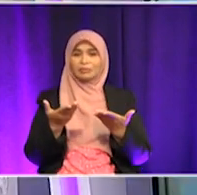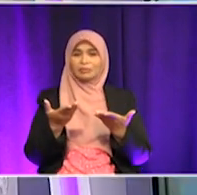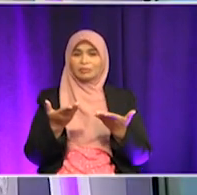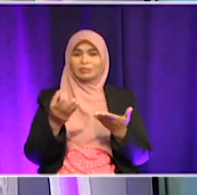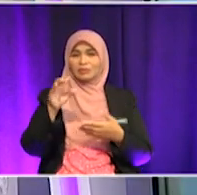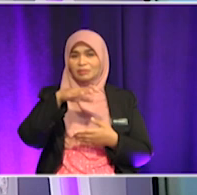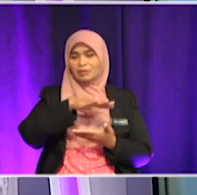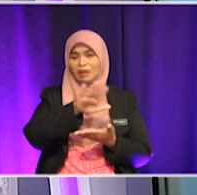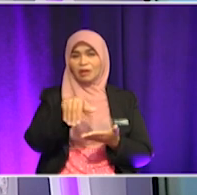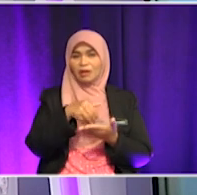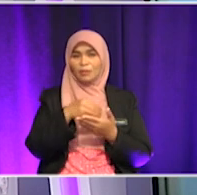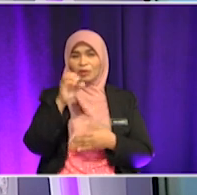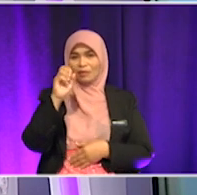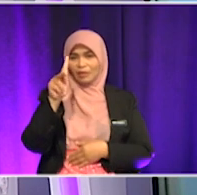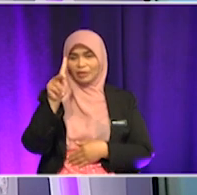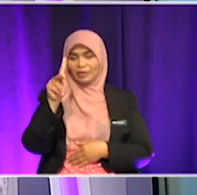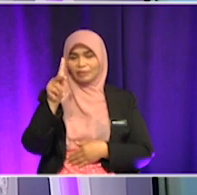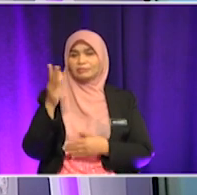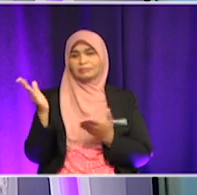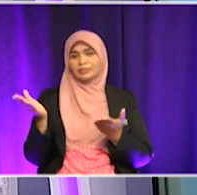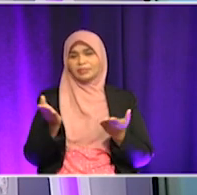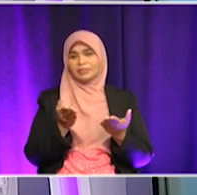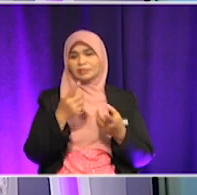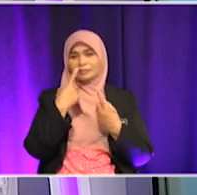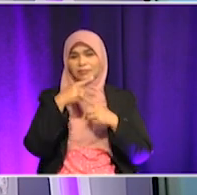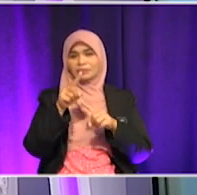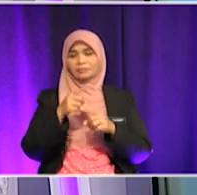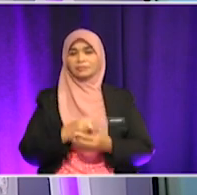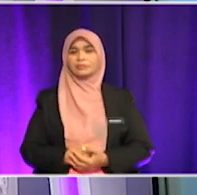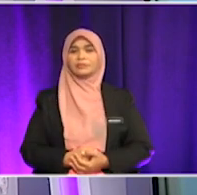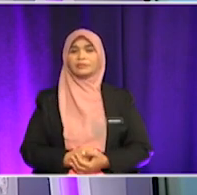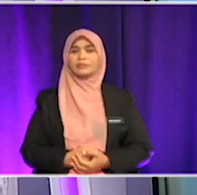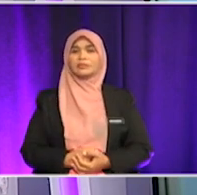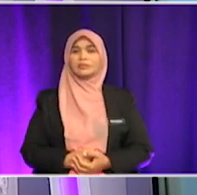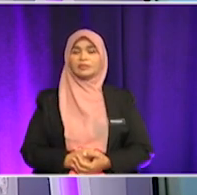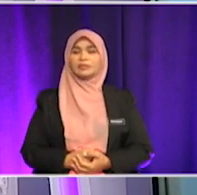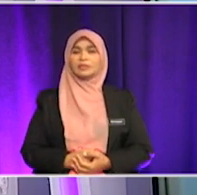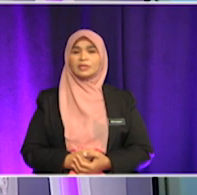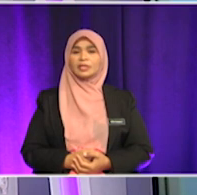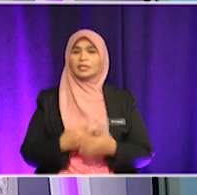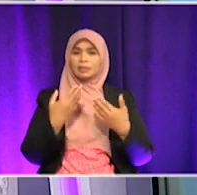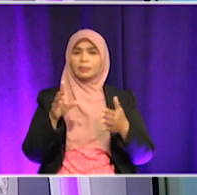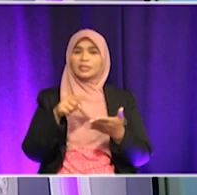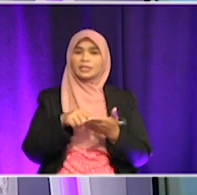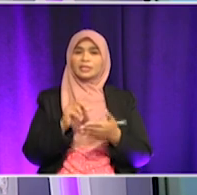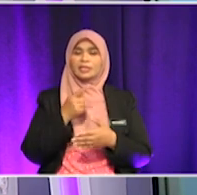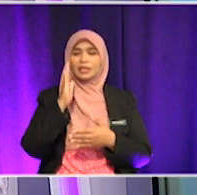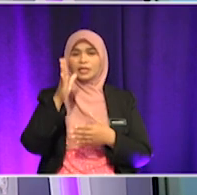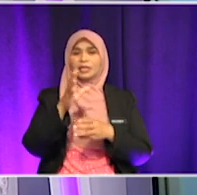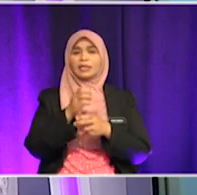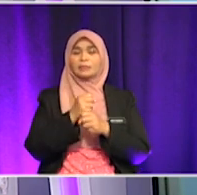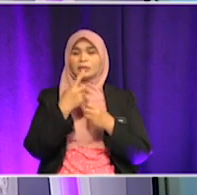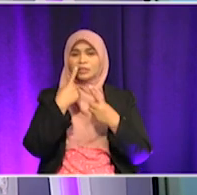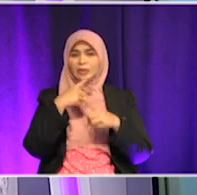okey? Baik. Silakan jawab dulu, kita beri sedikit masa kepada mereka dan selepas itu kita akan dapatkan jawapan dari murid